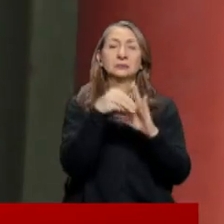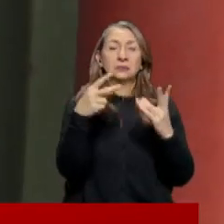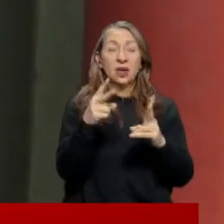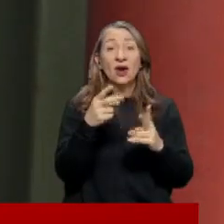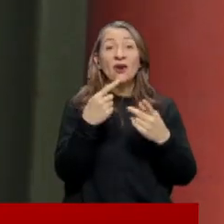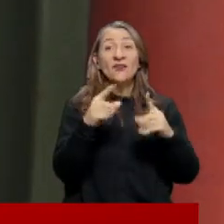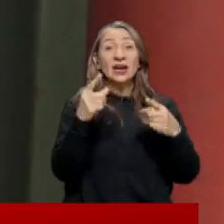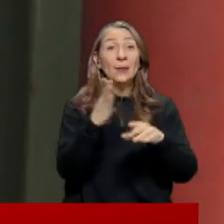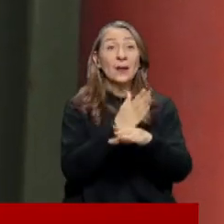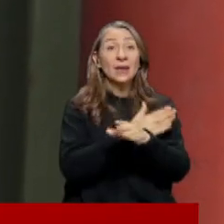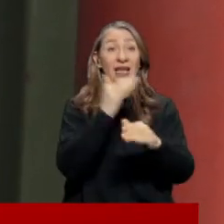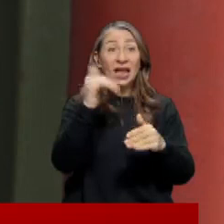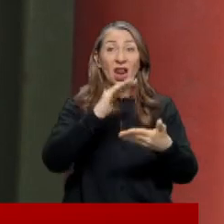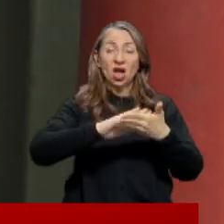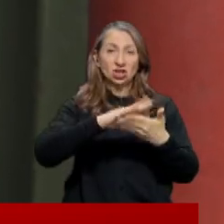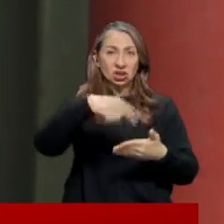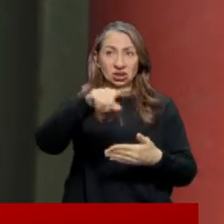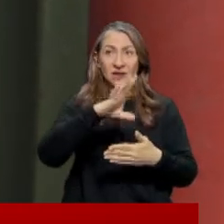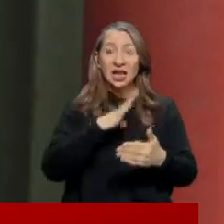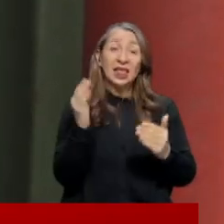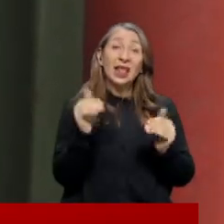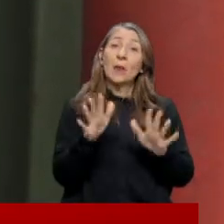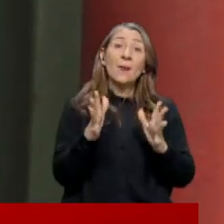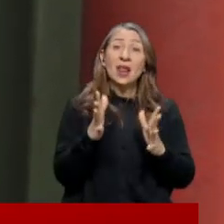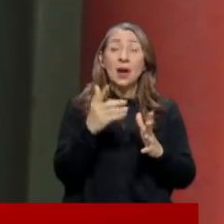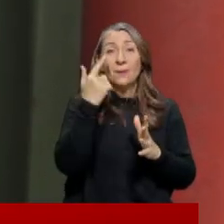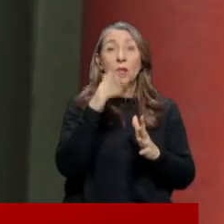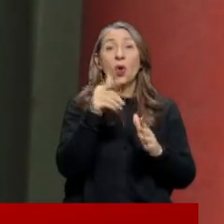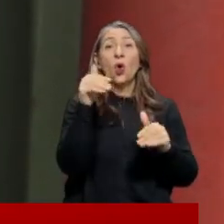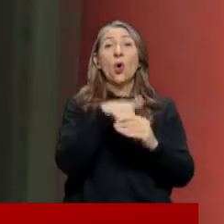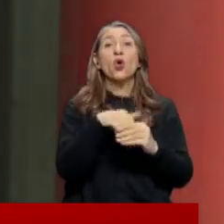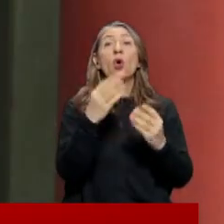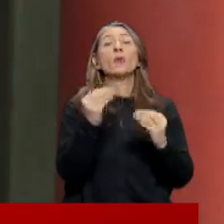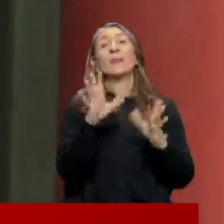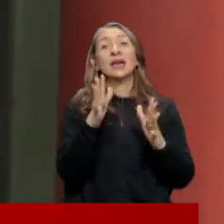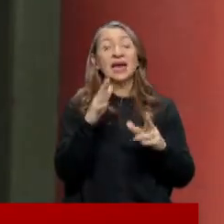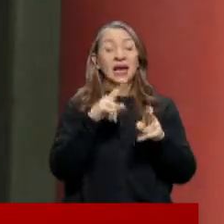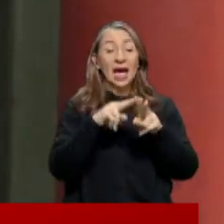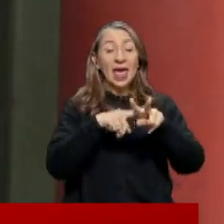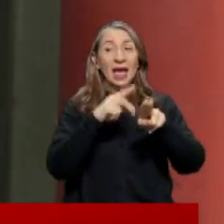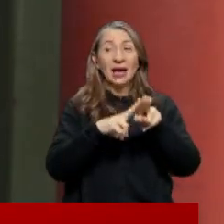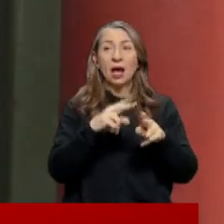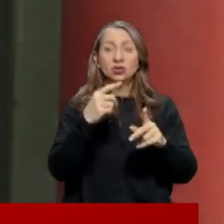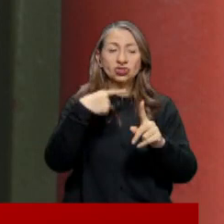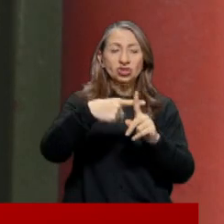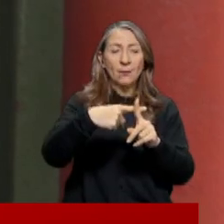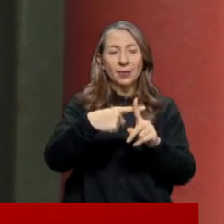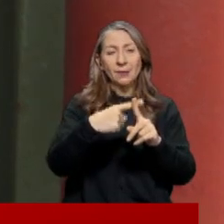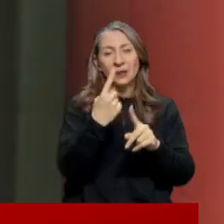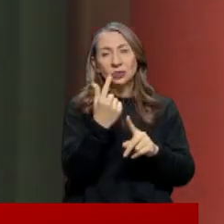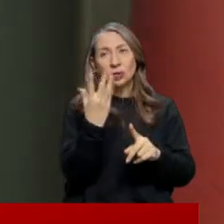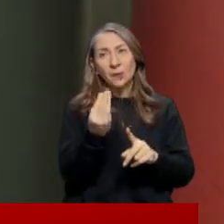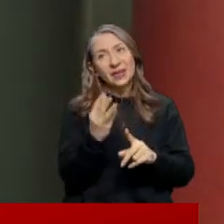Farklı şehirlerden gelen arkadaşlarınız var. Gelemeyebilirler belki de, o yüzden oyu da kullanamayabilirler. KYK çarpı 1,5 olabilirdi en